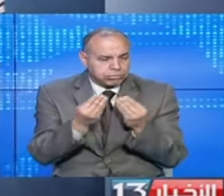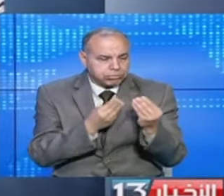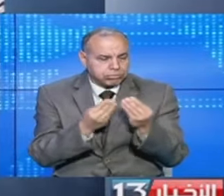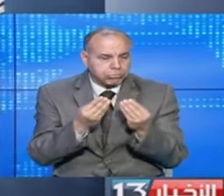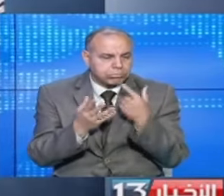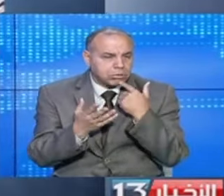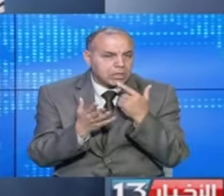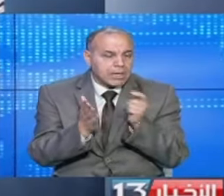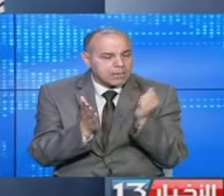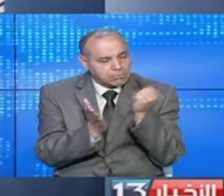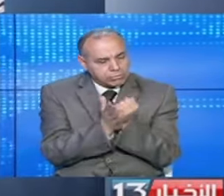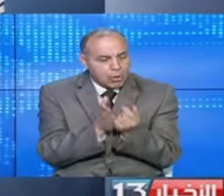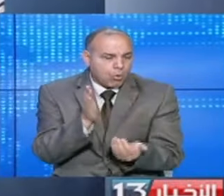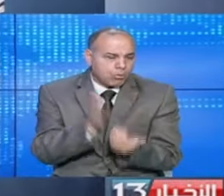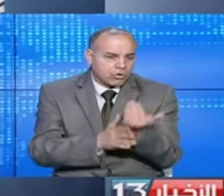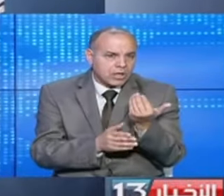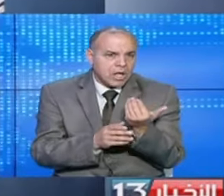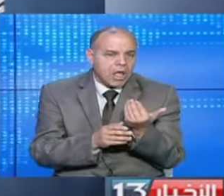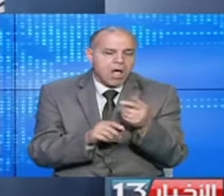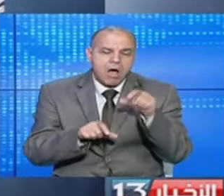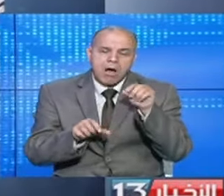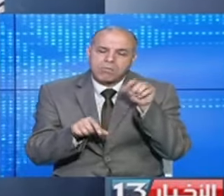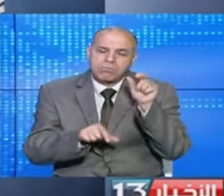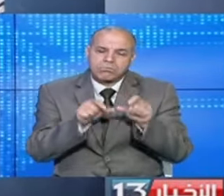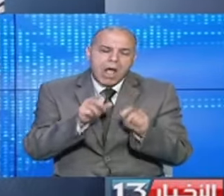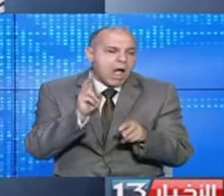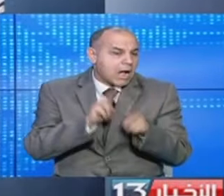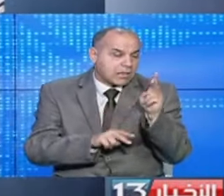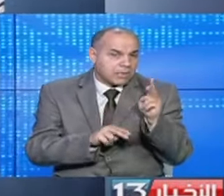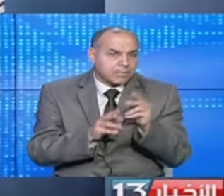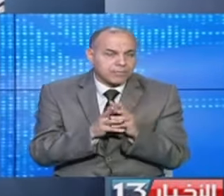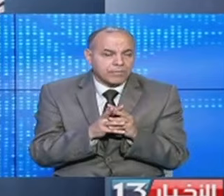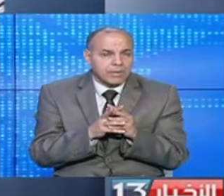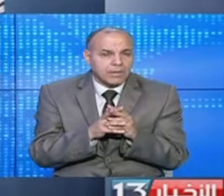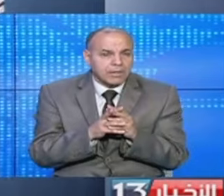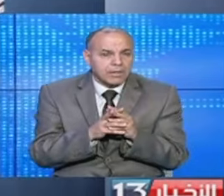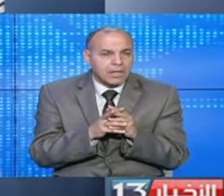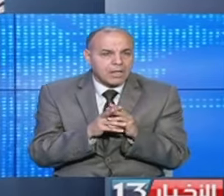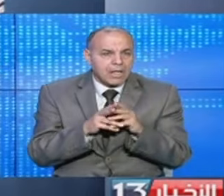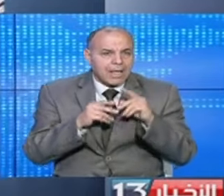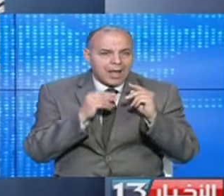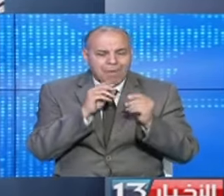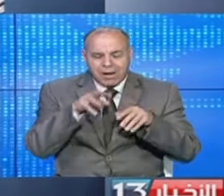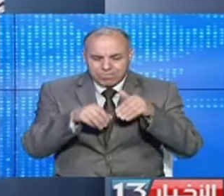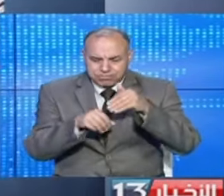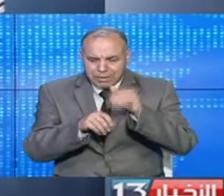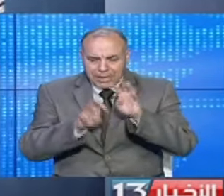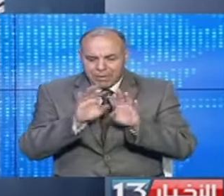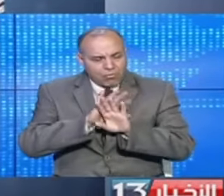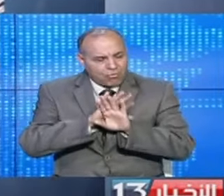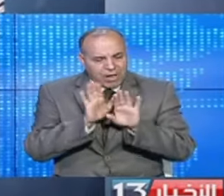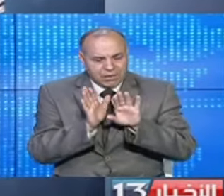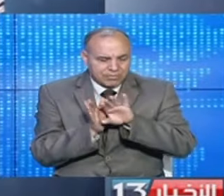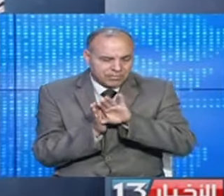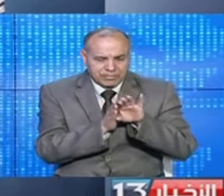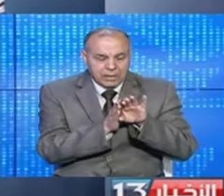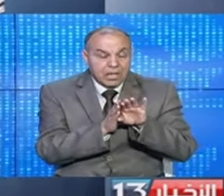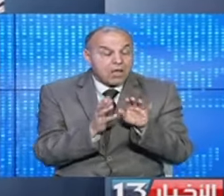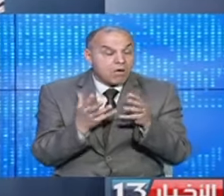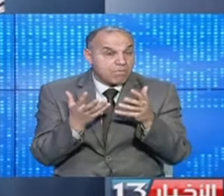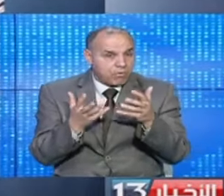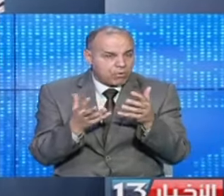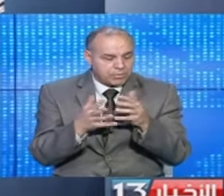مناقشته والتصويت عليه من جديد بأغلبية جديدة. يعني ما عاد نحكيه على أغلبية المجلس